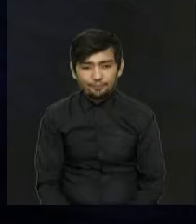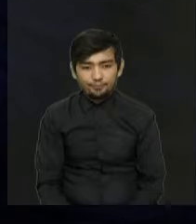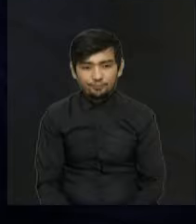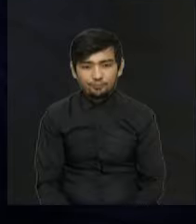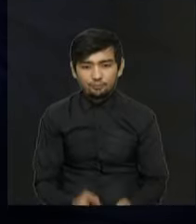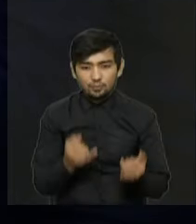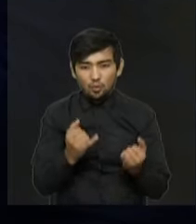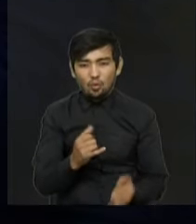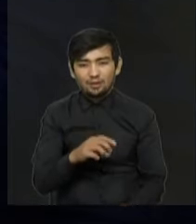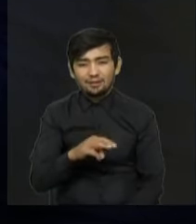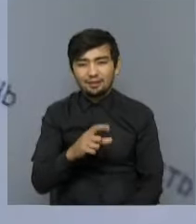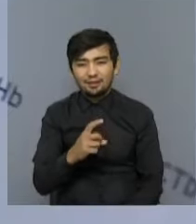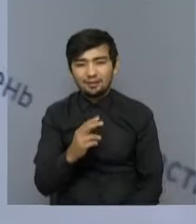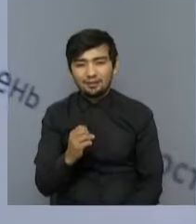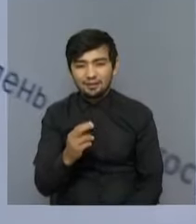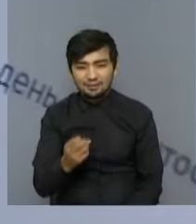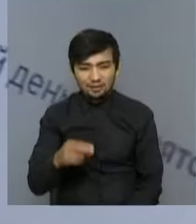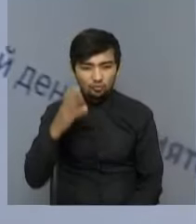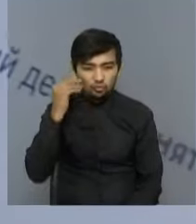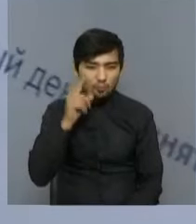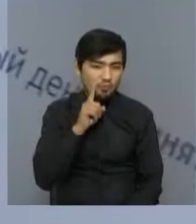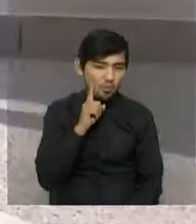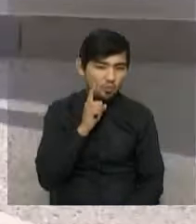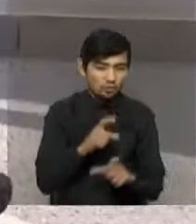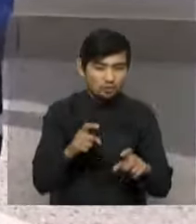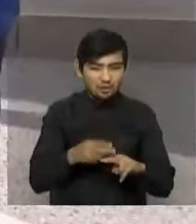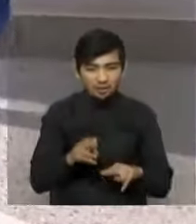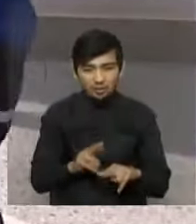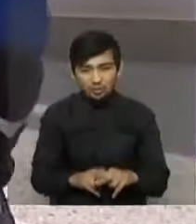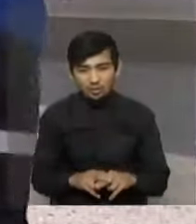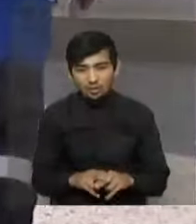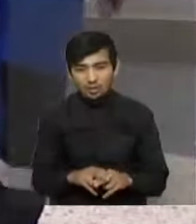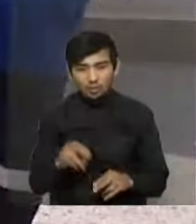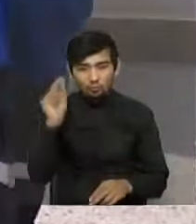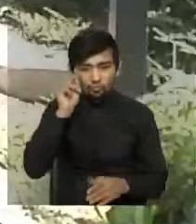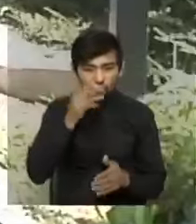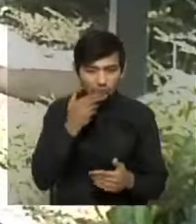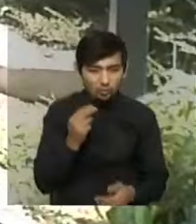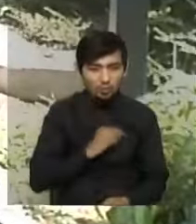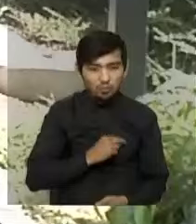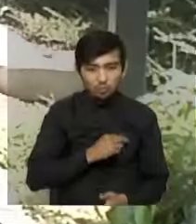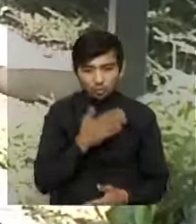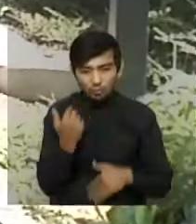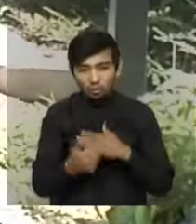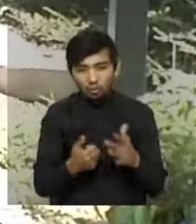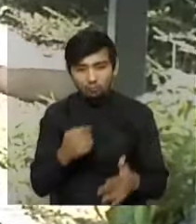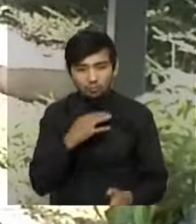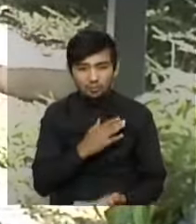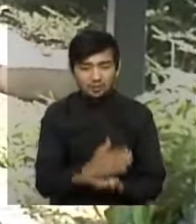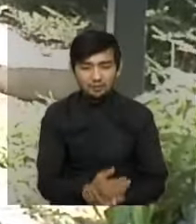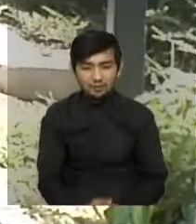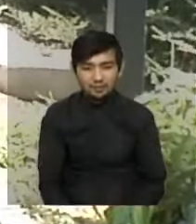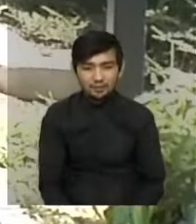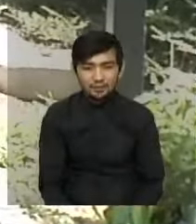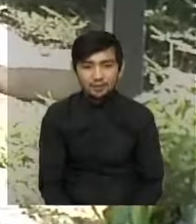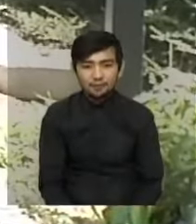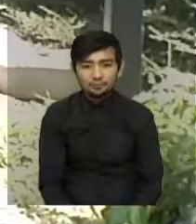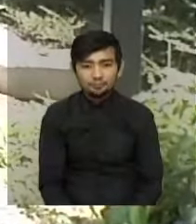Плохая тенденция в мире – растет число молодых людей, которые нигде не учатся и не работают. Есть такой вот временный эффект